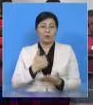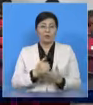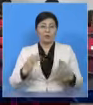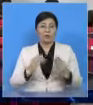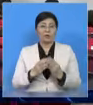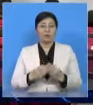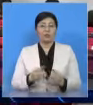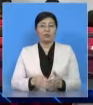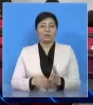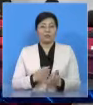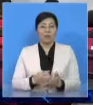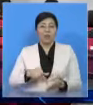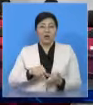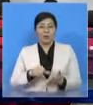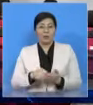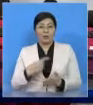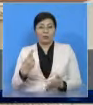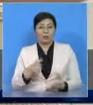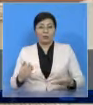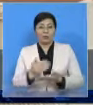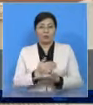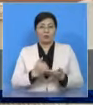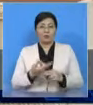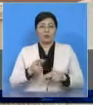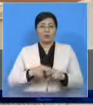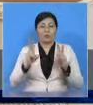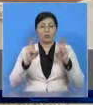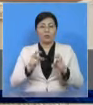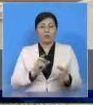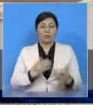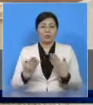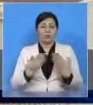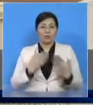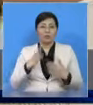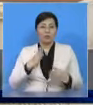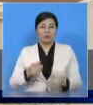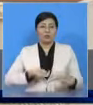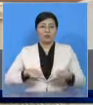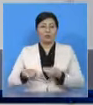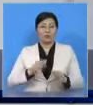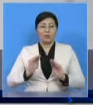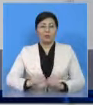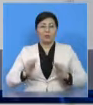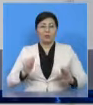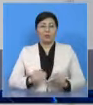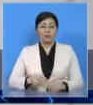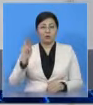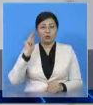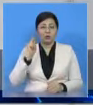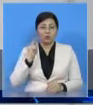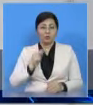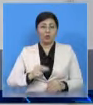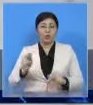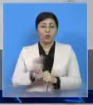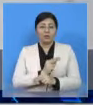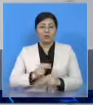мен үкіметтік емес ұйым өкілдері бір ортада бас қосып, осы тақырыпты талқыға салды. Ұйымдастырушылар балаларды бейімдеу, мектепке дейінгі